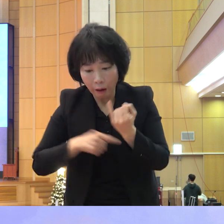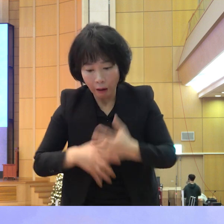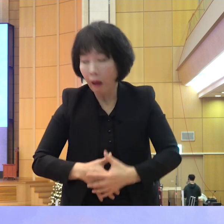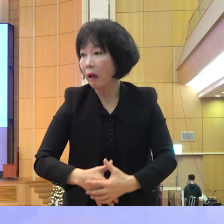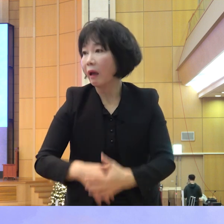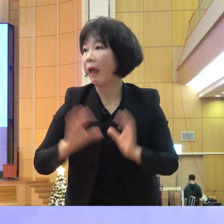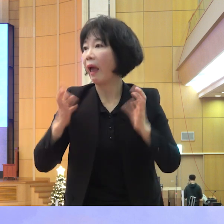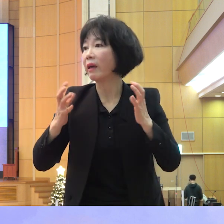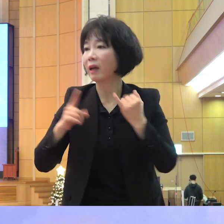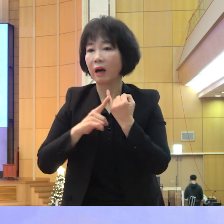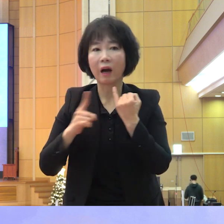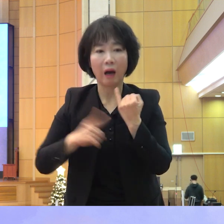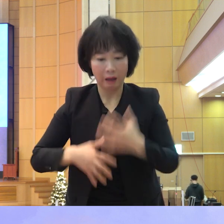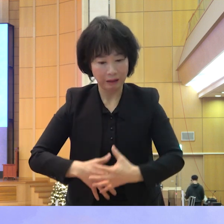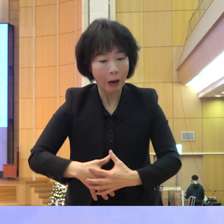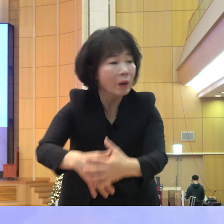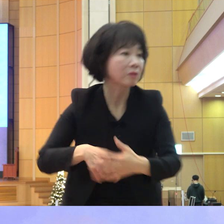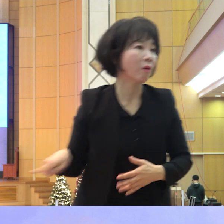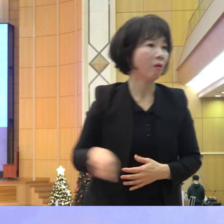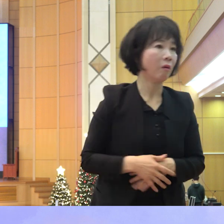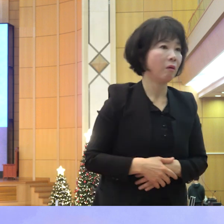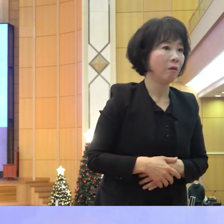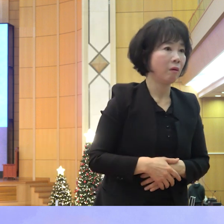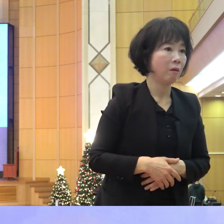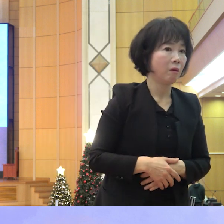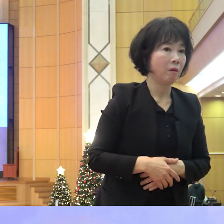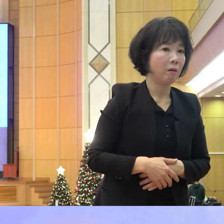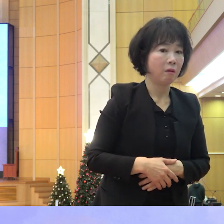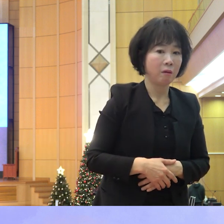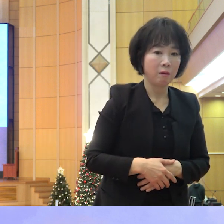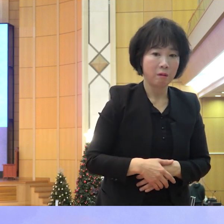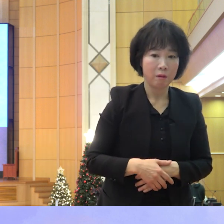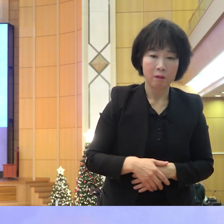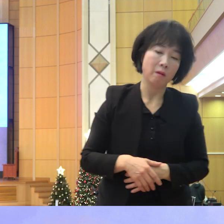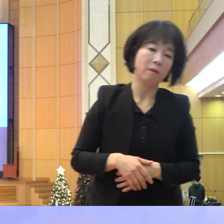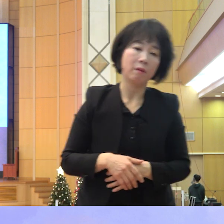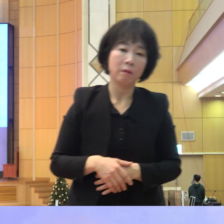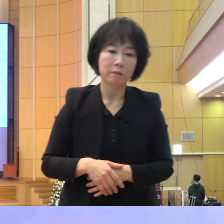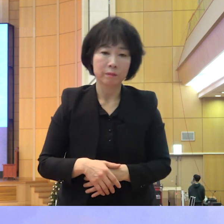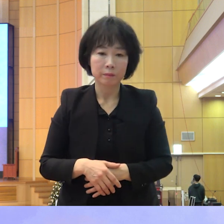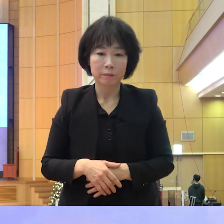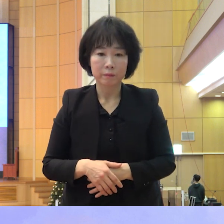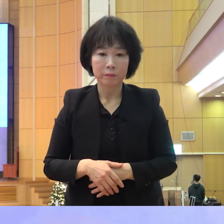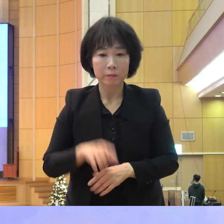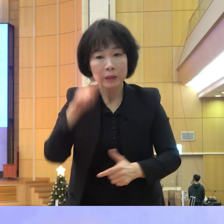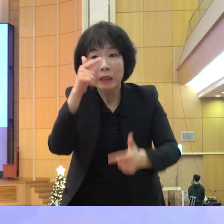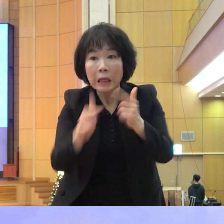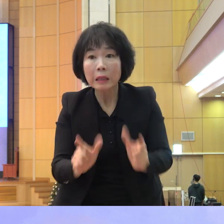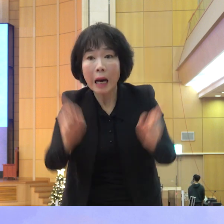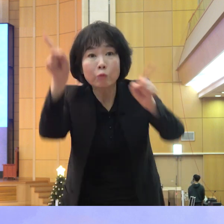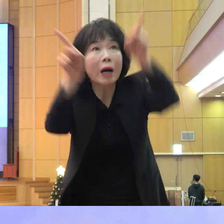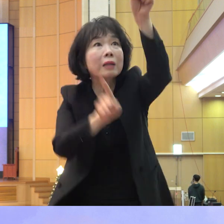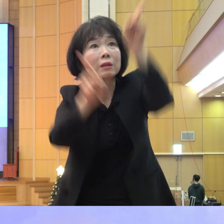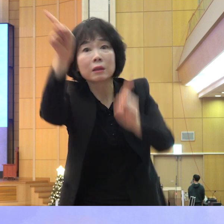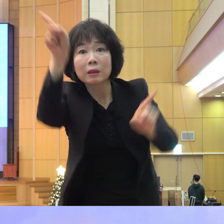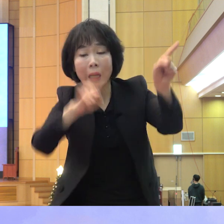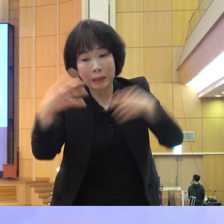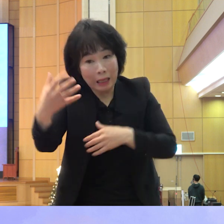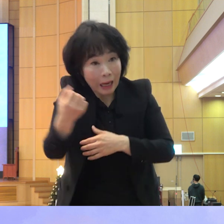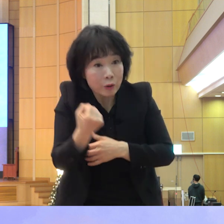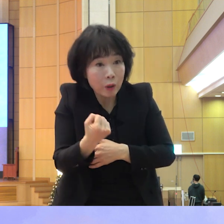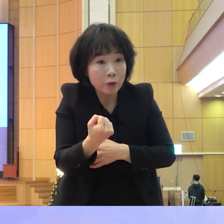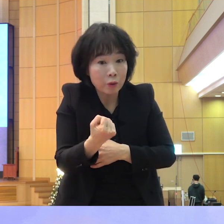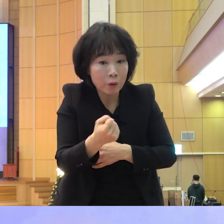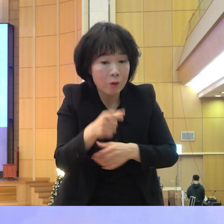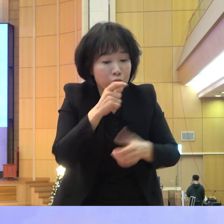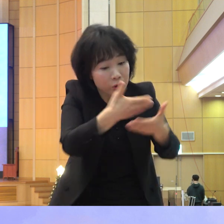새끼를 벨 때에 그 시기에 맞춰가지고 가지 앞에서 가지를 나무를 베어다가 심었는데